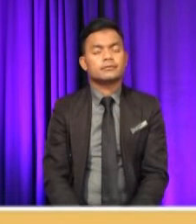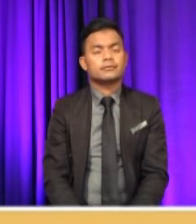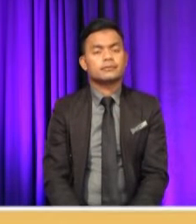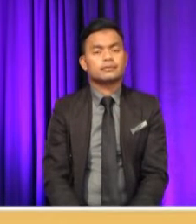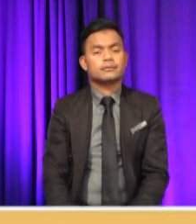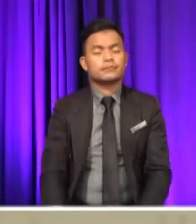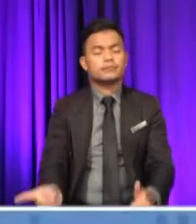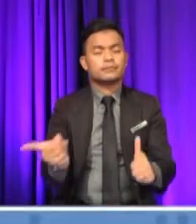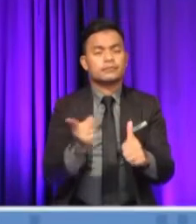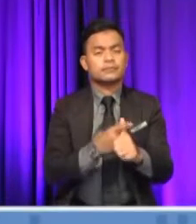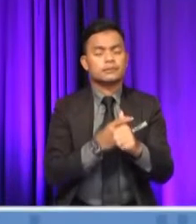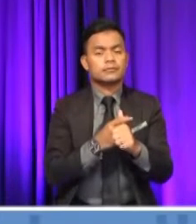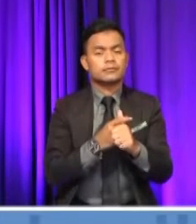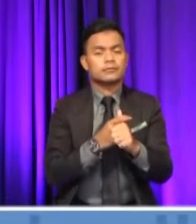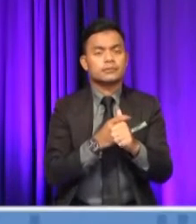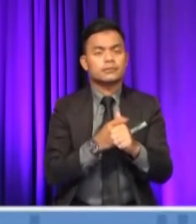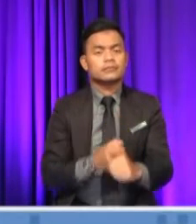Syahira. Ya, cikgu. Angkat tangan Okey.